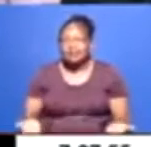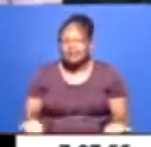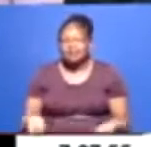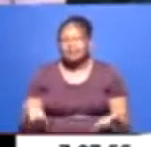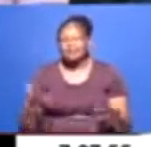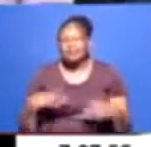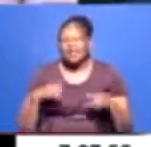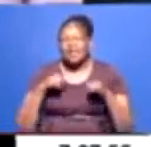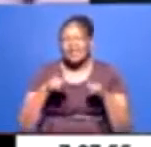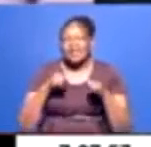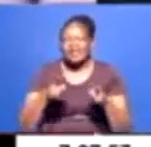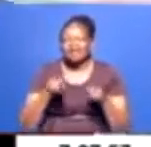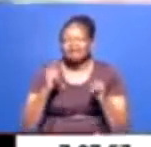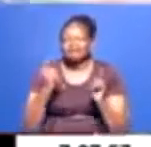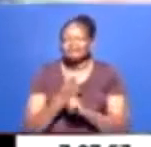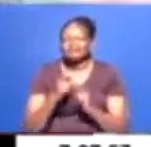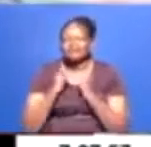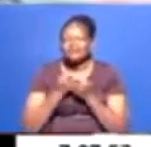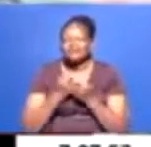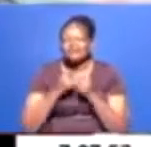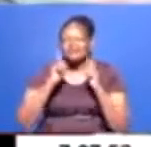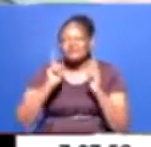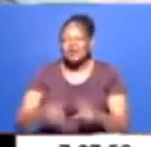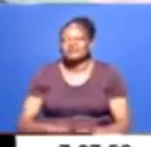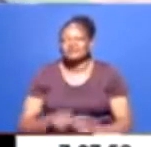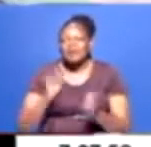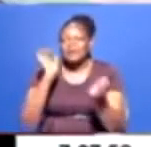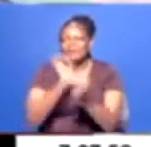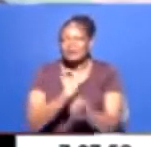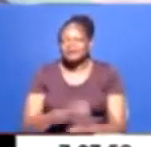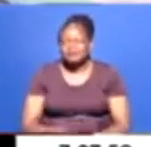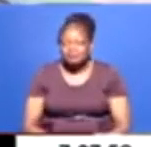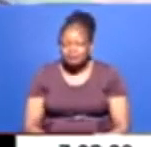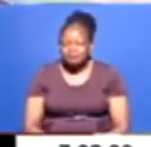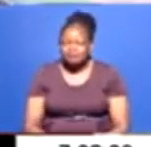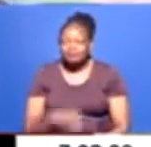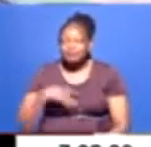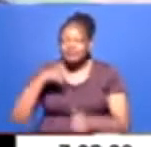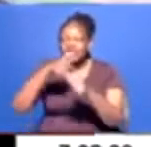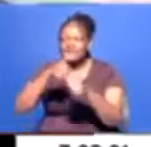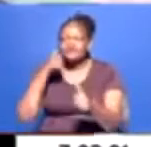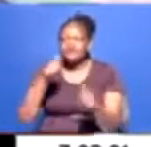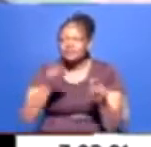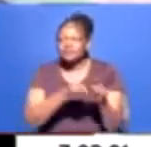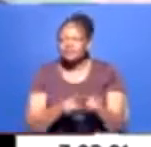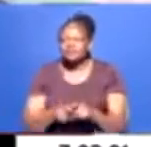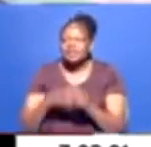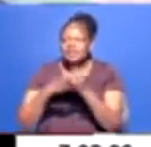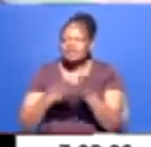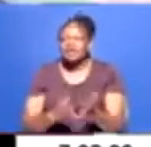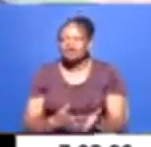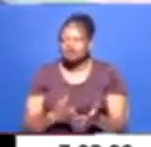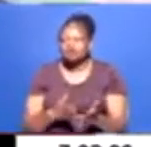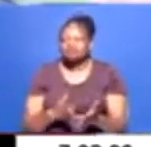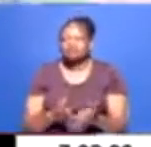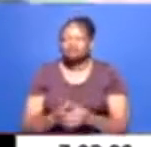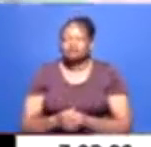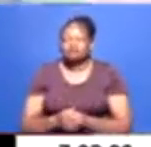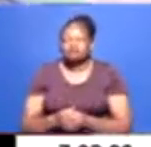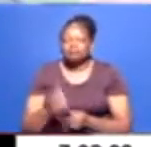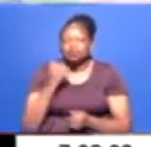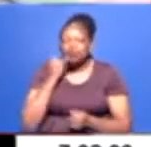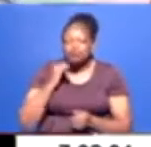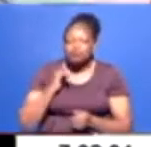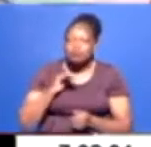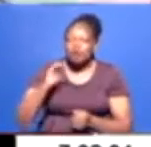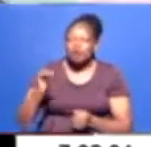dhidi ya nyingine wanafaa kuadhibiwa. Ninataka kukataa mimi kama kiongozi ya Nakuru County. Mimi ni mama cohesion na ninapenda amani na